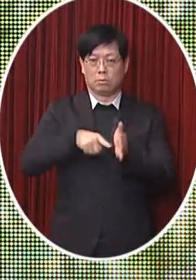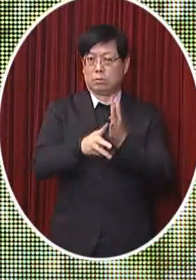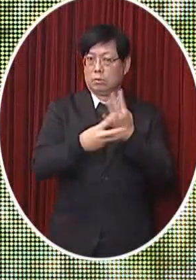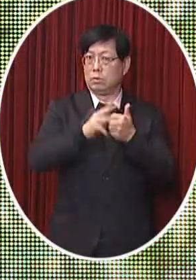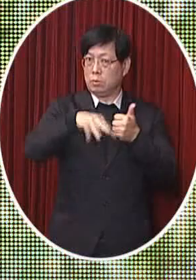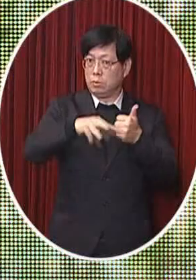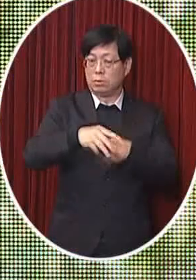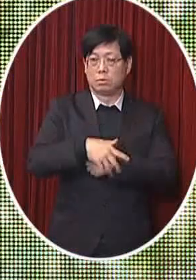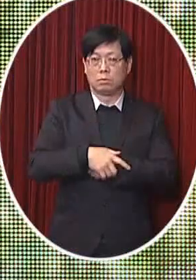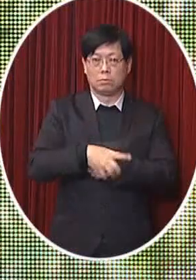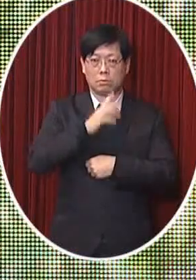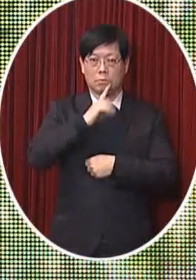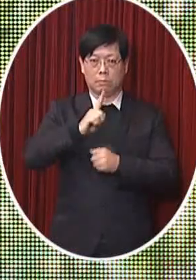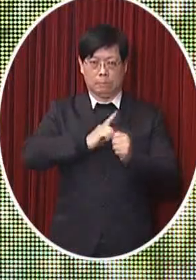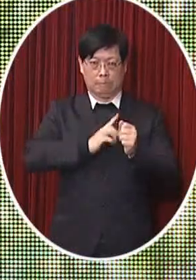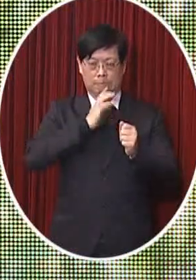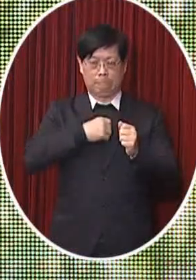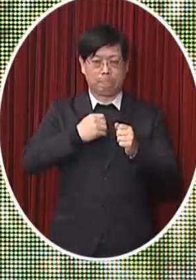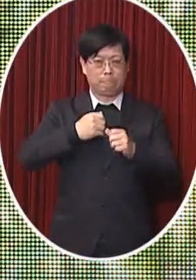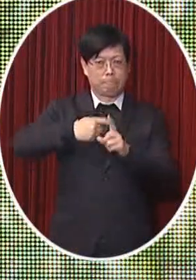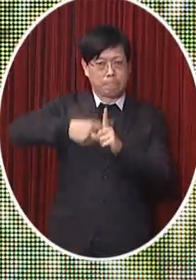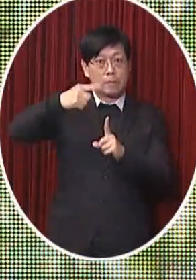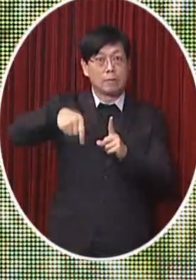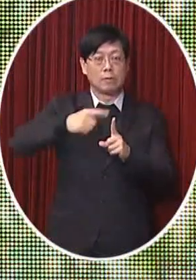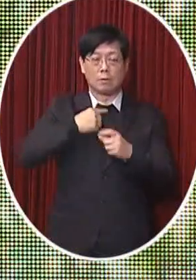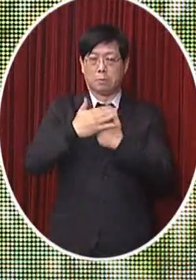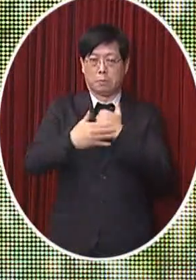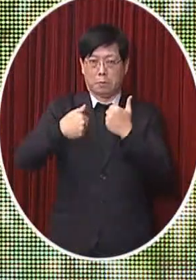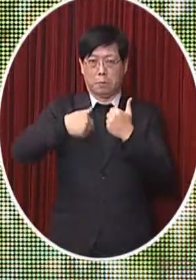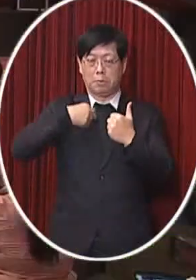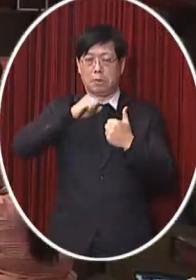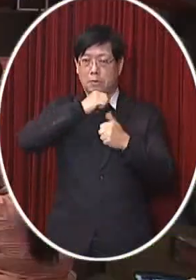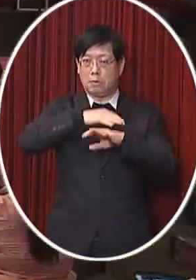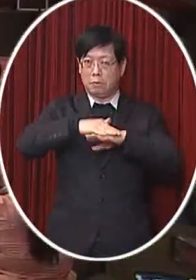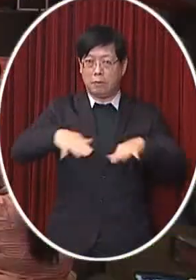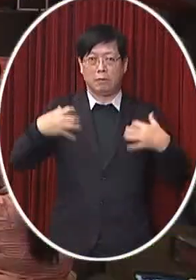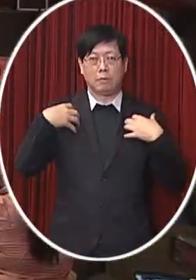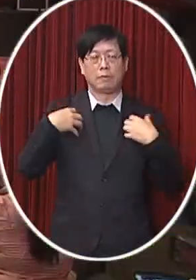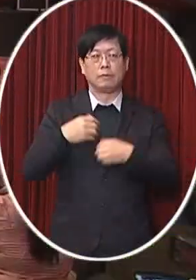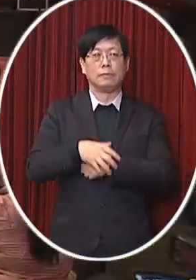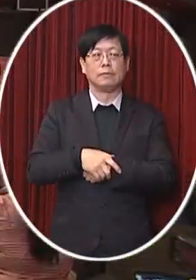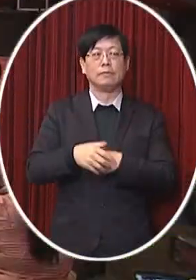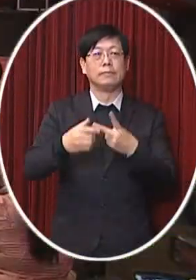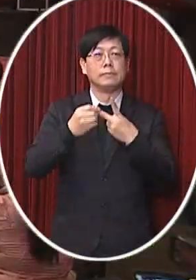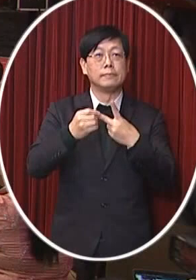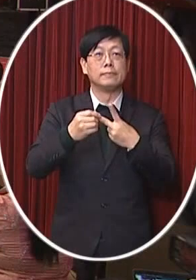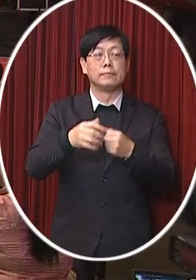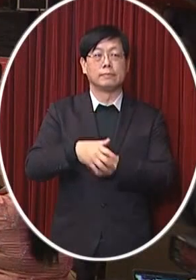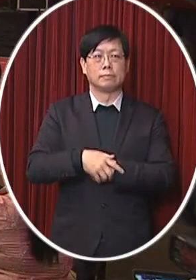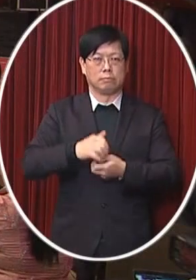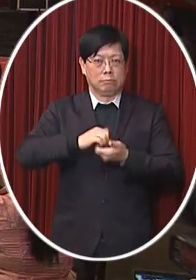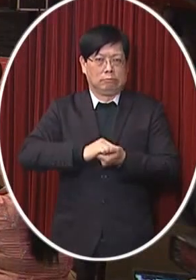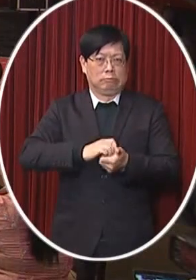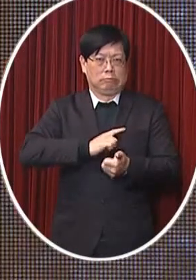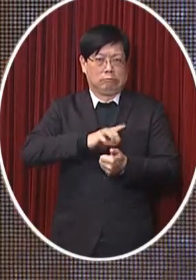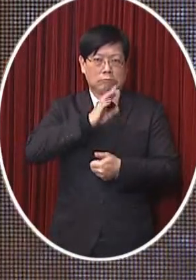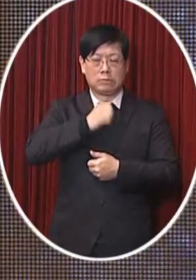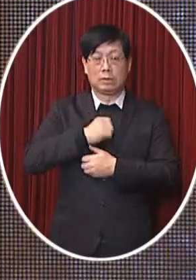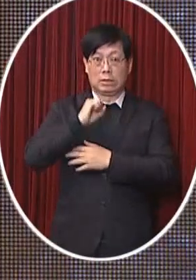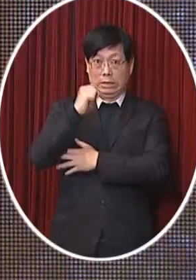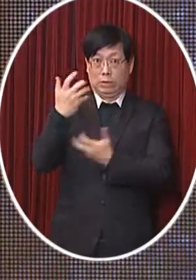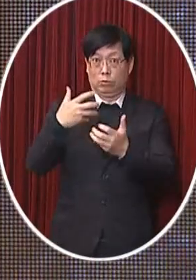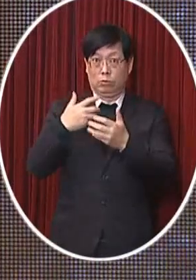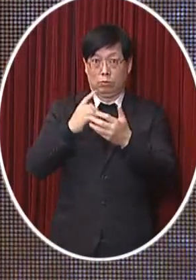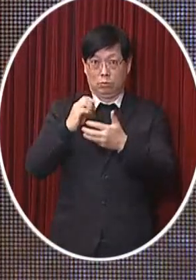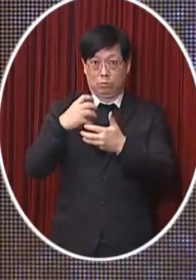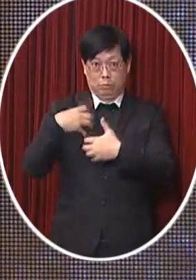练、精锐的战力，随时守护国家安全的第一线。第二，我们必须打造以义务役为